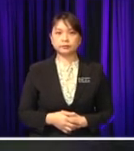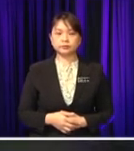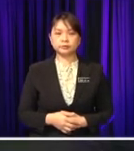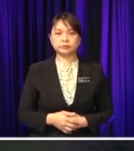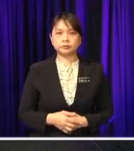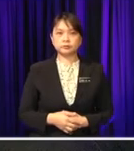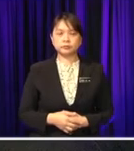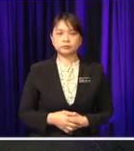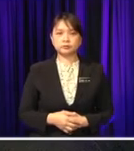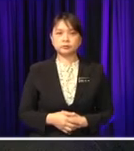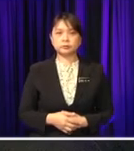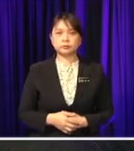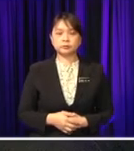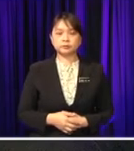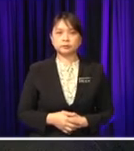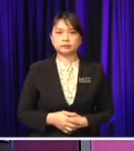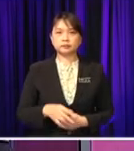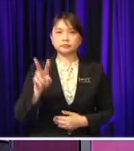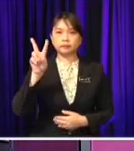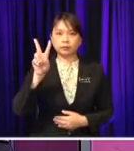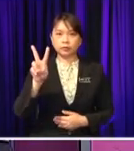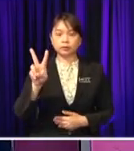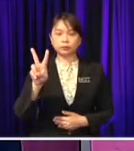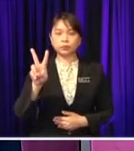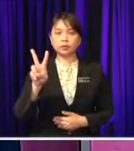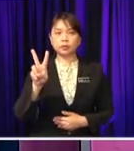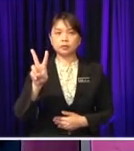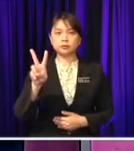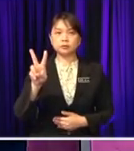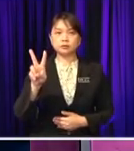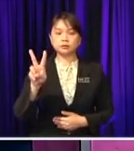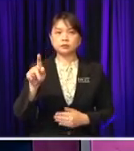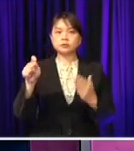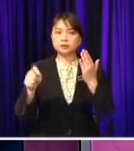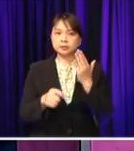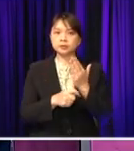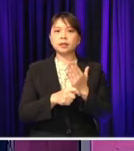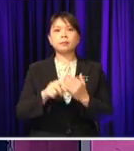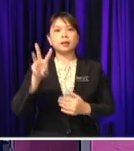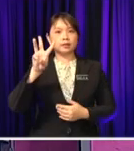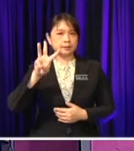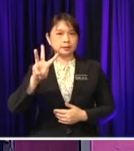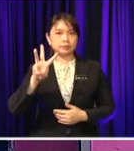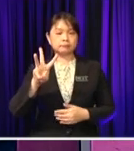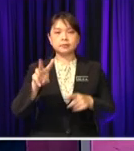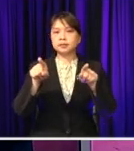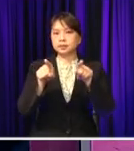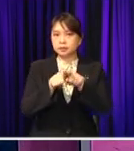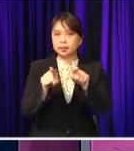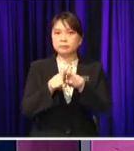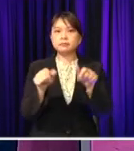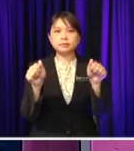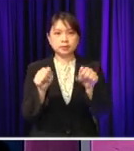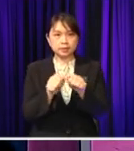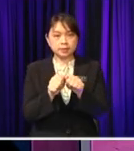matematika 2 tambah 6 sama dengan jangan lupa tahu